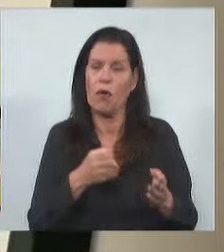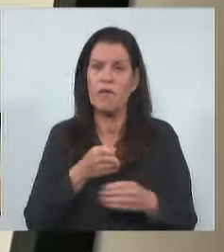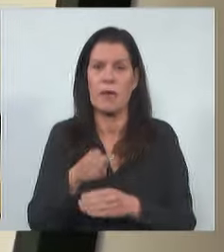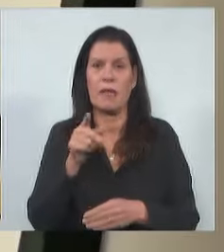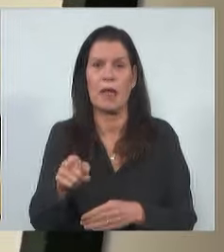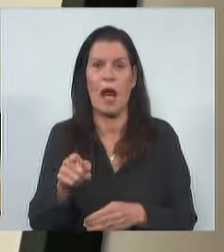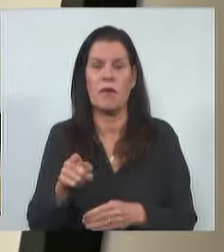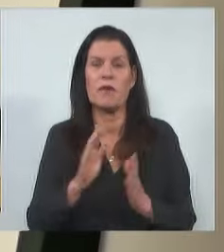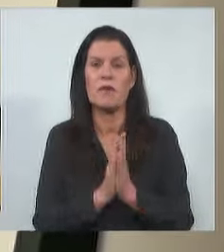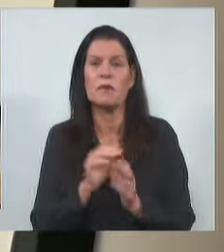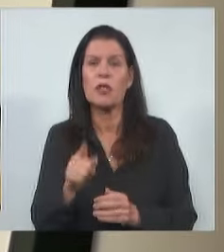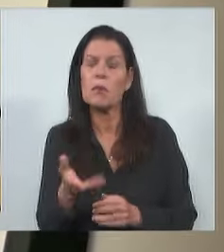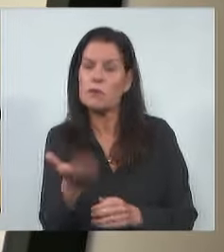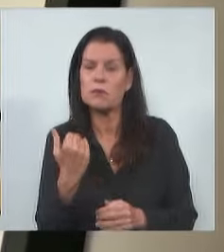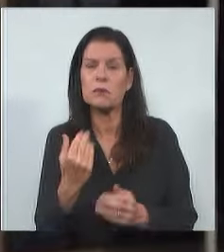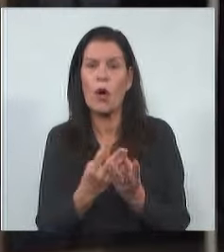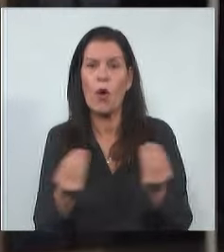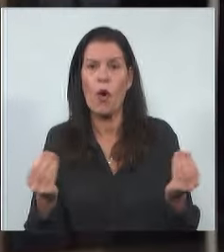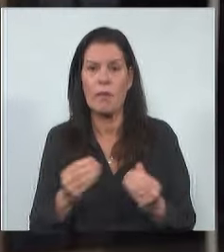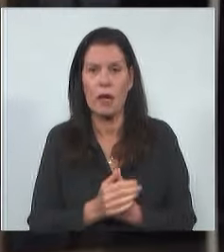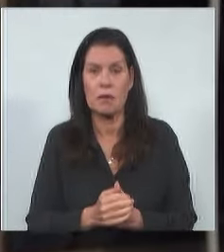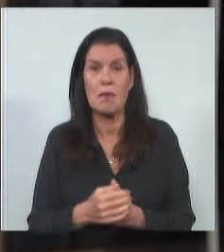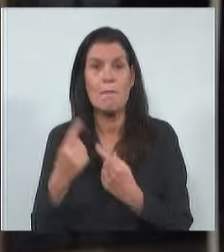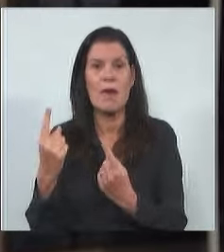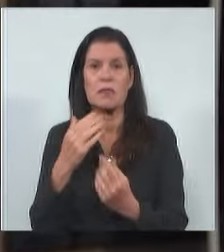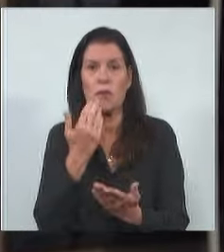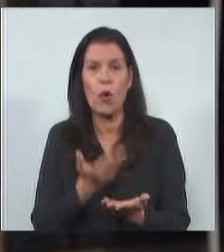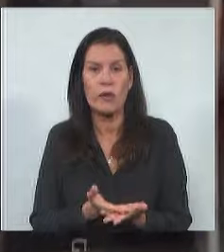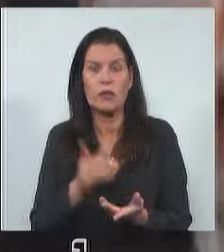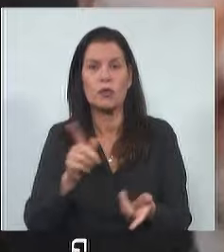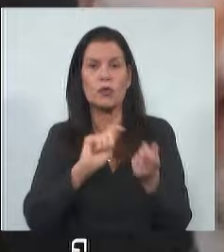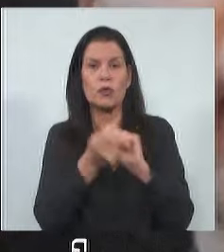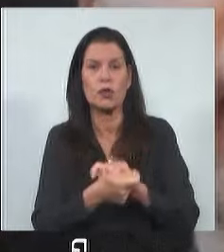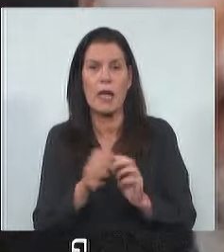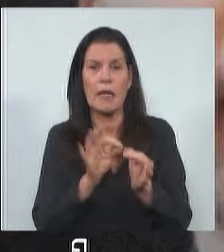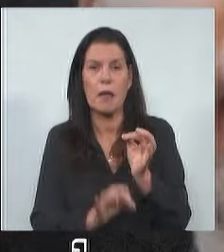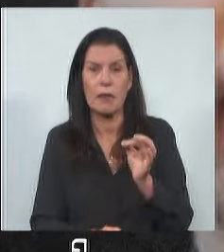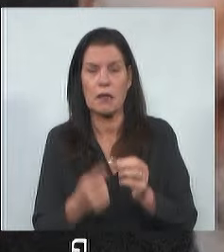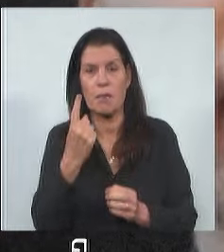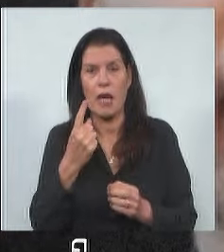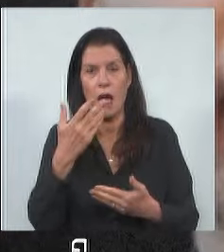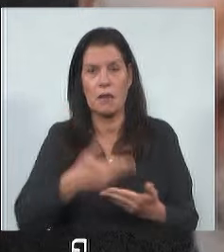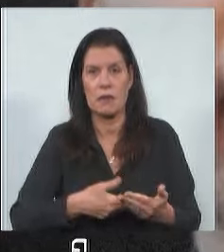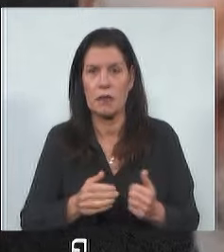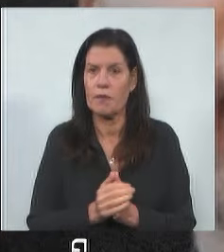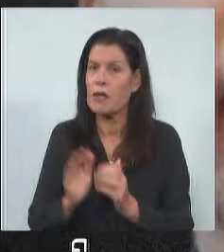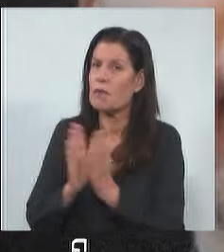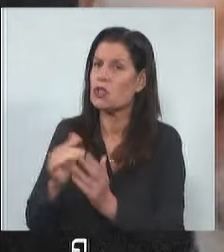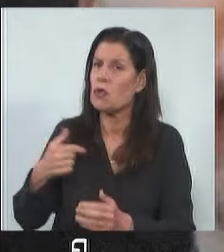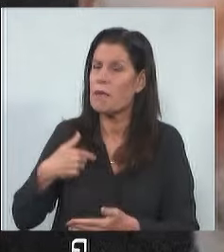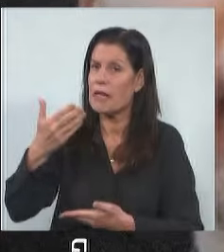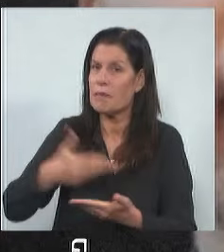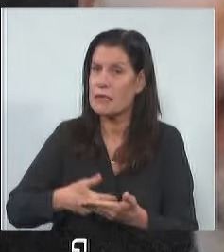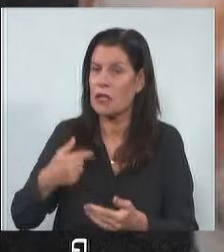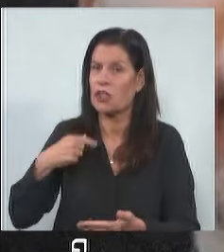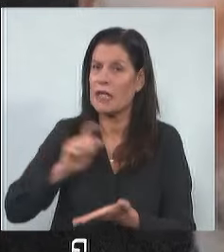ממנו יותר חומרים. הוא מודה בעצמו ששינה את הפרטים באחד המסמכים. ביקשו מזכר שרשמתי לפני כן מדוע לא הייתה